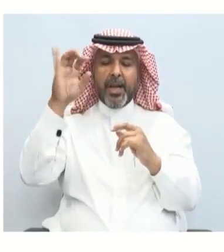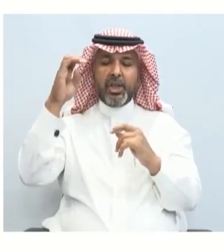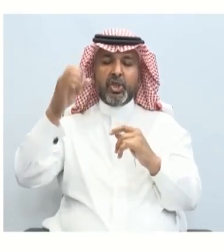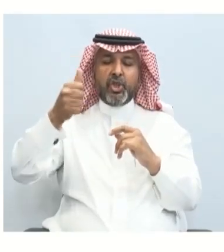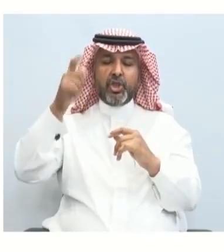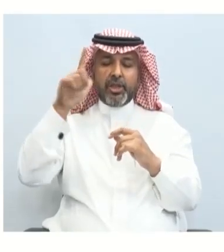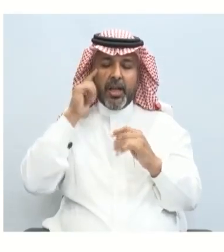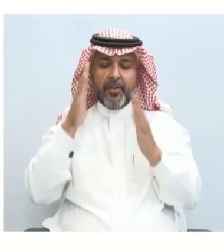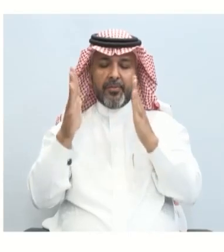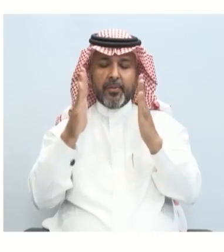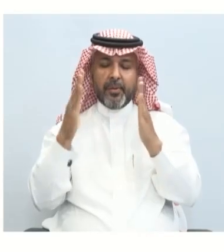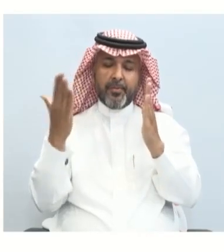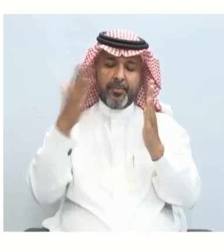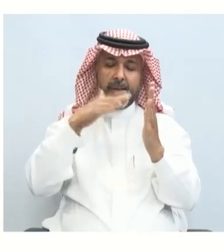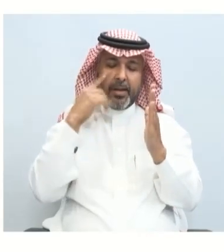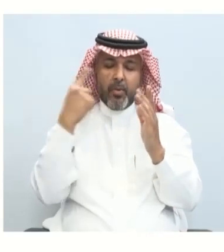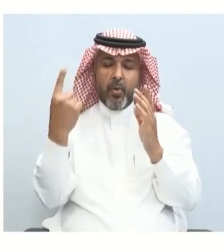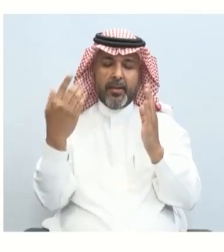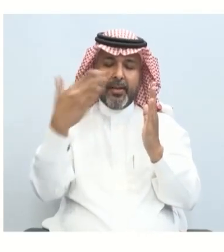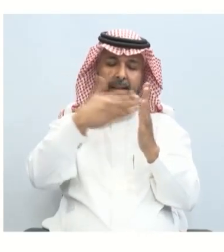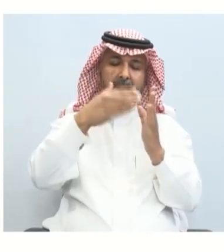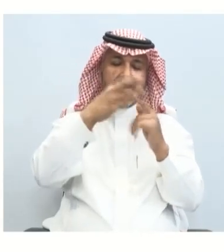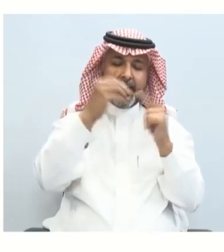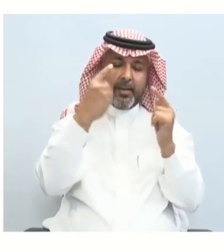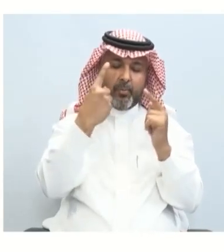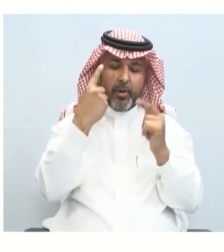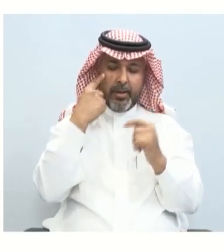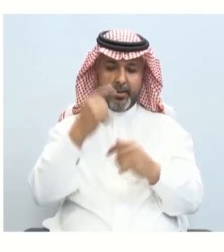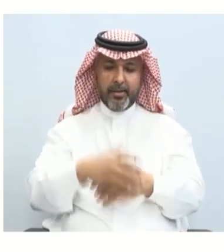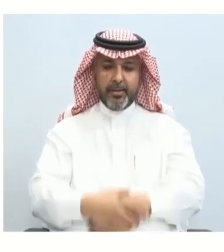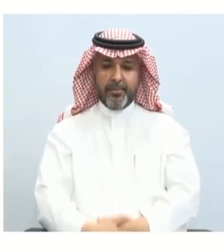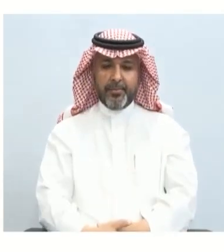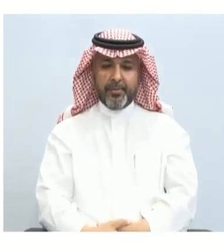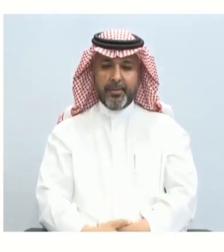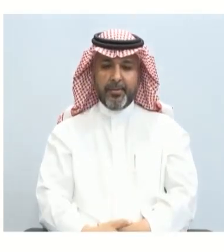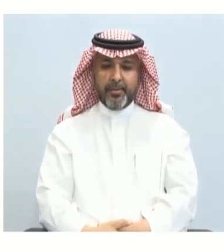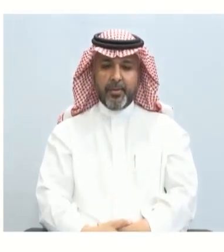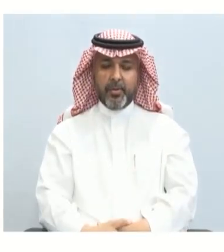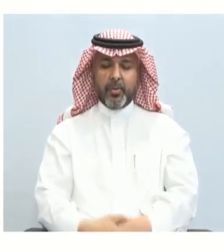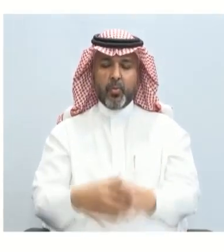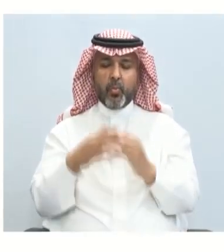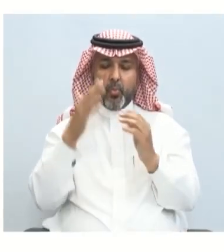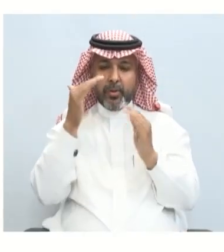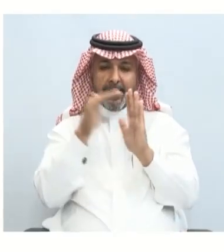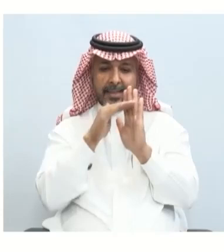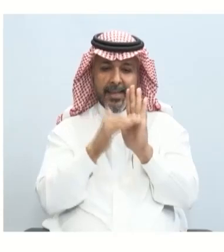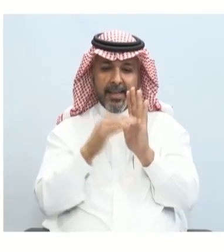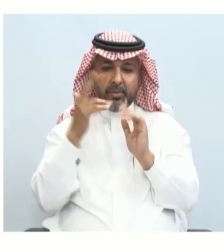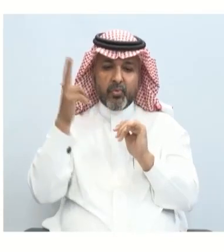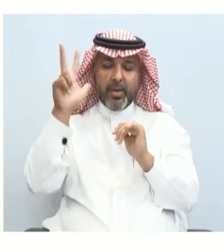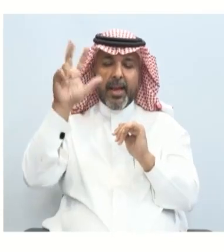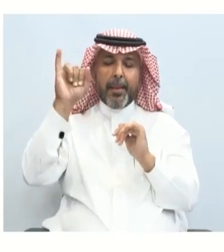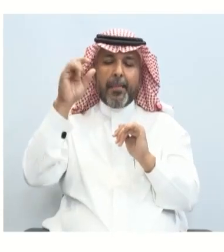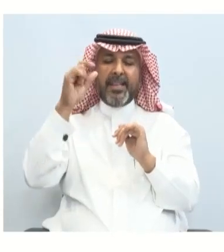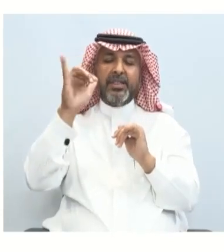حيكون من سالب 90 درجه الى موجب 90 درجه او من سالب باي على 2 الى موجب باي على 2 بالنسبه لداله الجيب التمام العكسيه حيكون